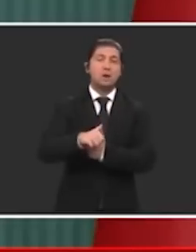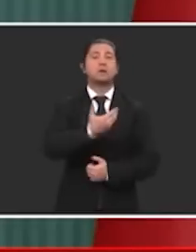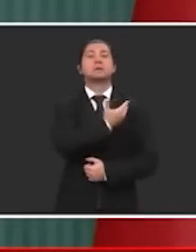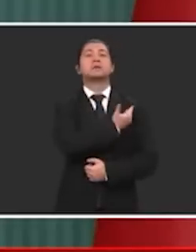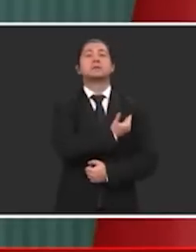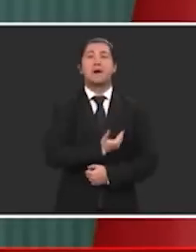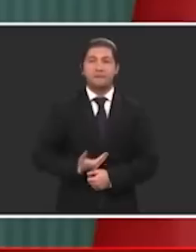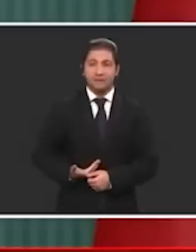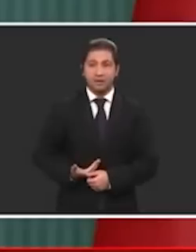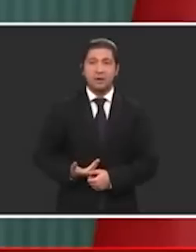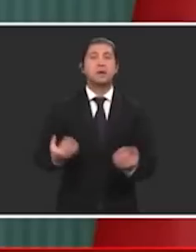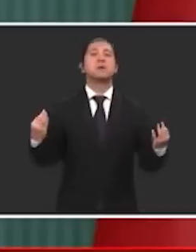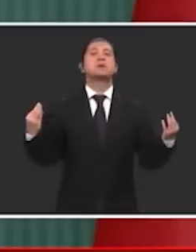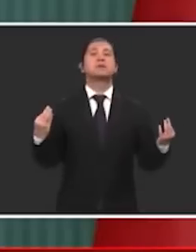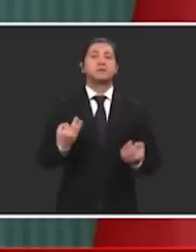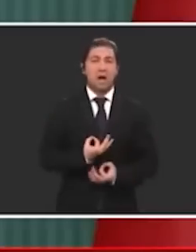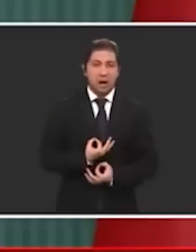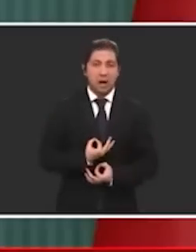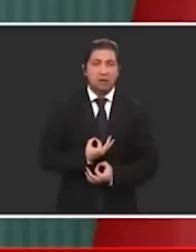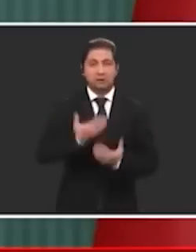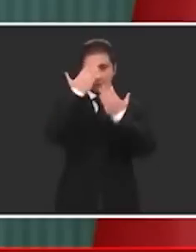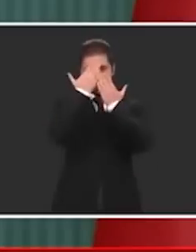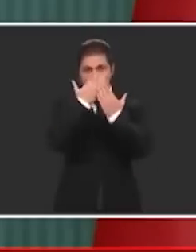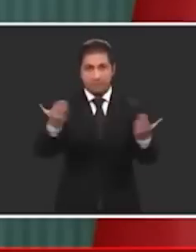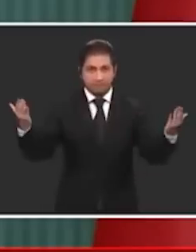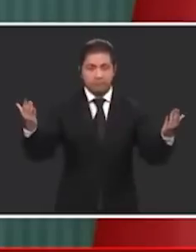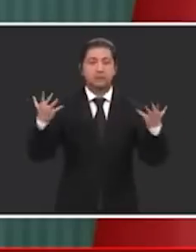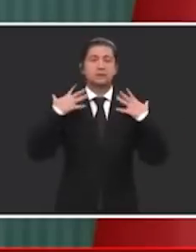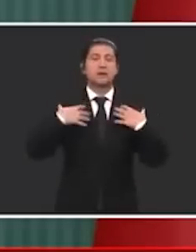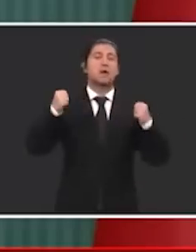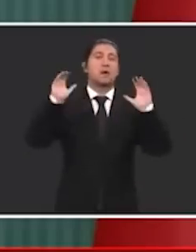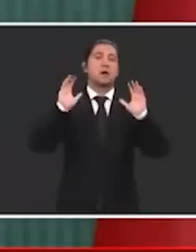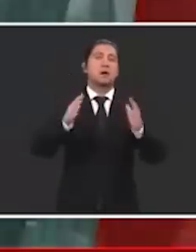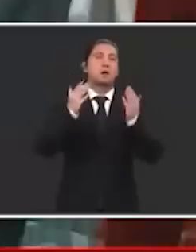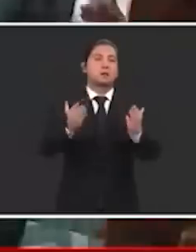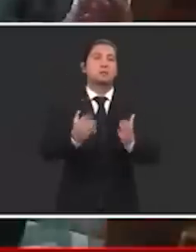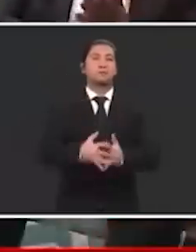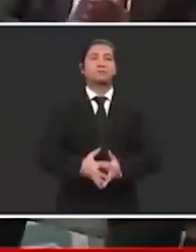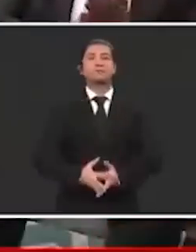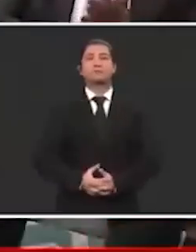sevgiyle, saygıyla selamlıyorum. Kalın sağlıcakla.